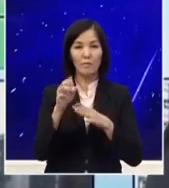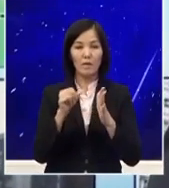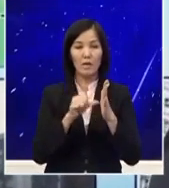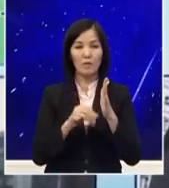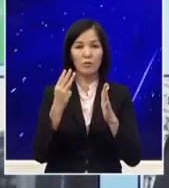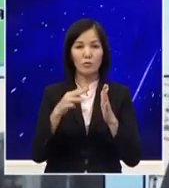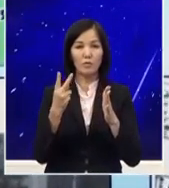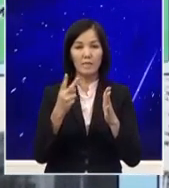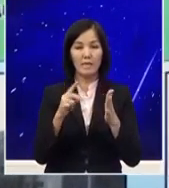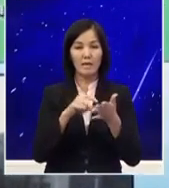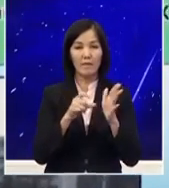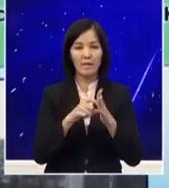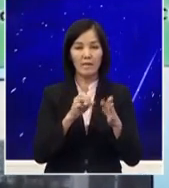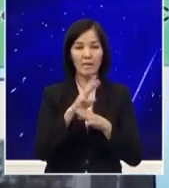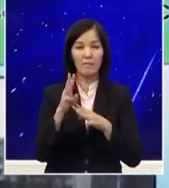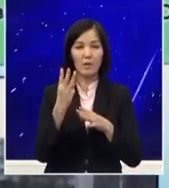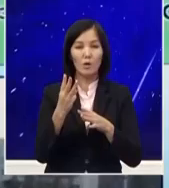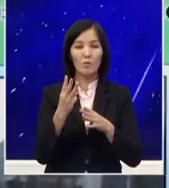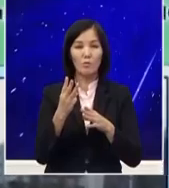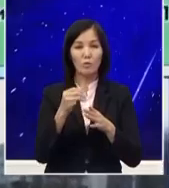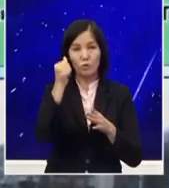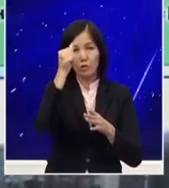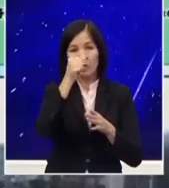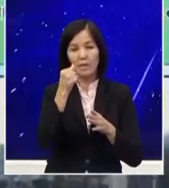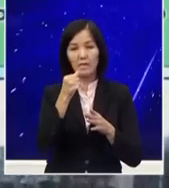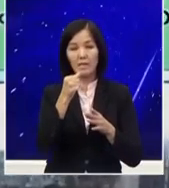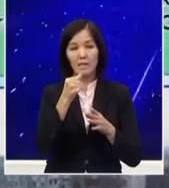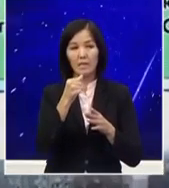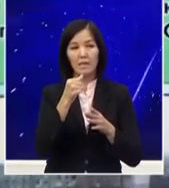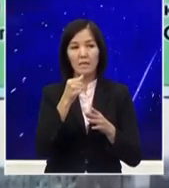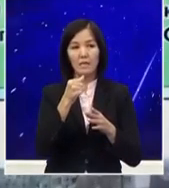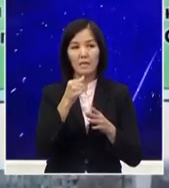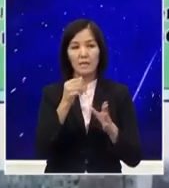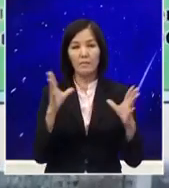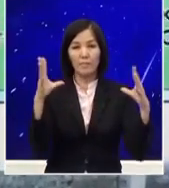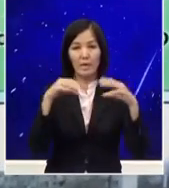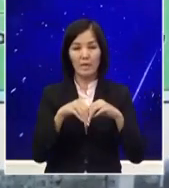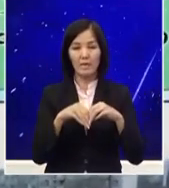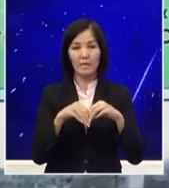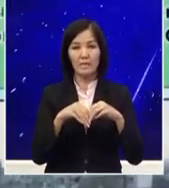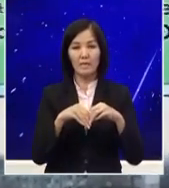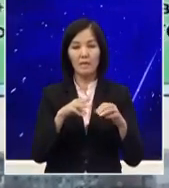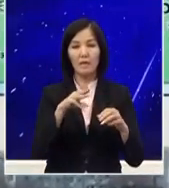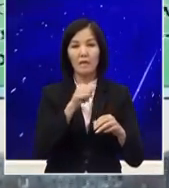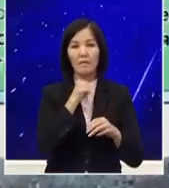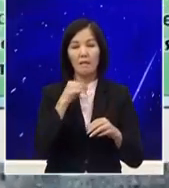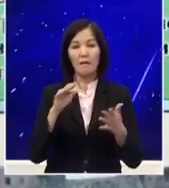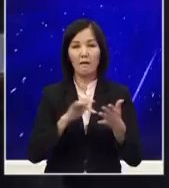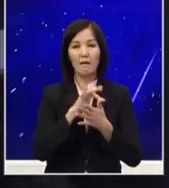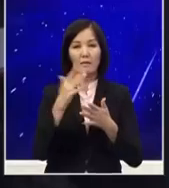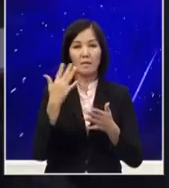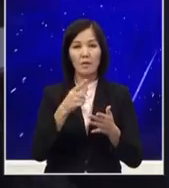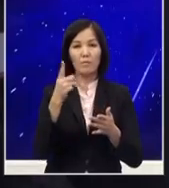квартираны. Егер біз осы 3 жылғы еңбегімізді біріктірсек, онда біз осы Талғар қаласында